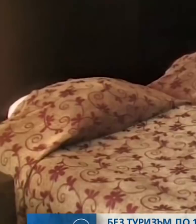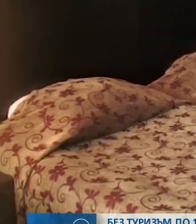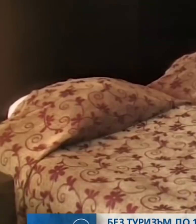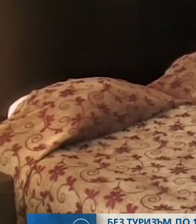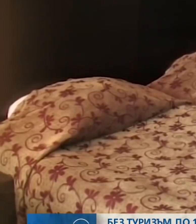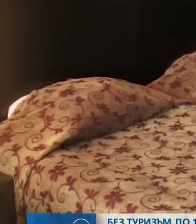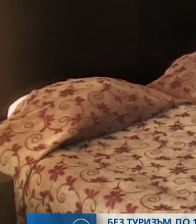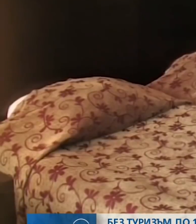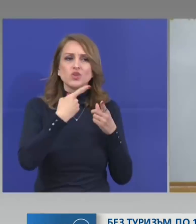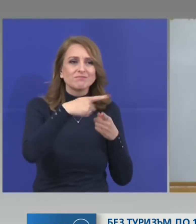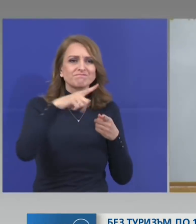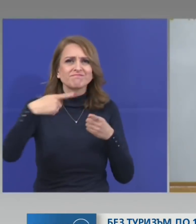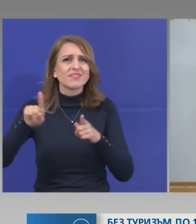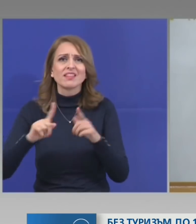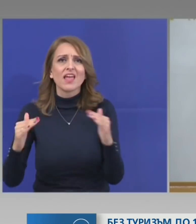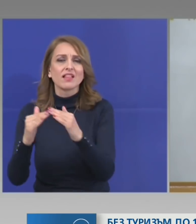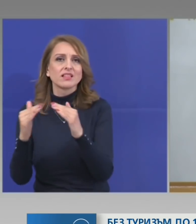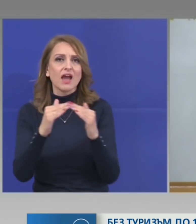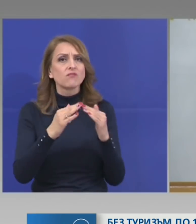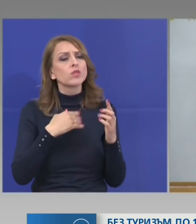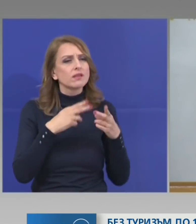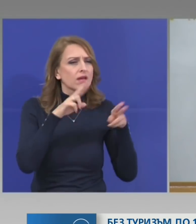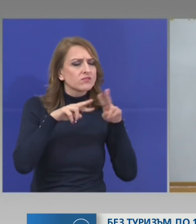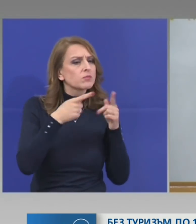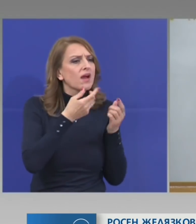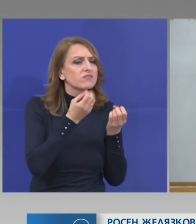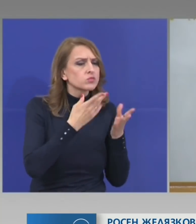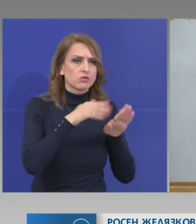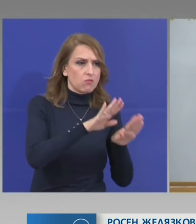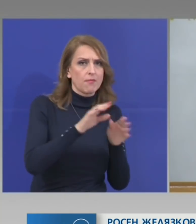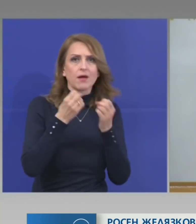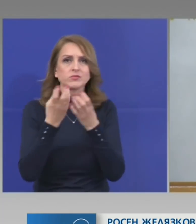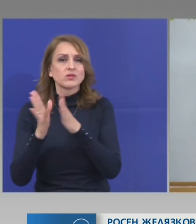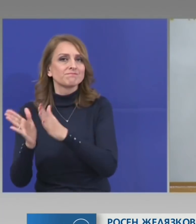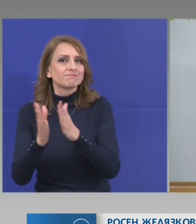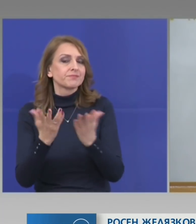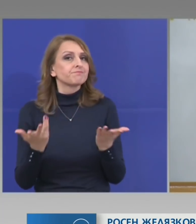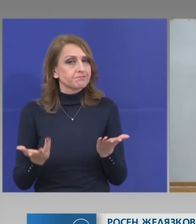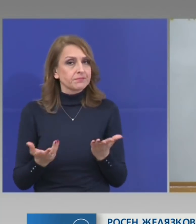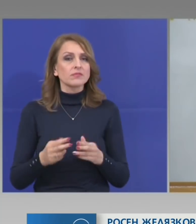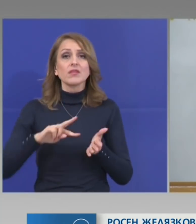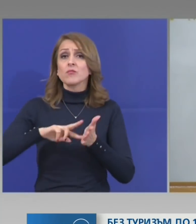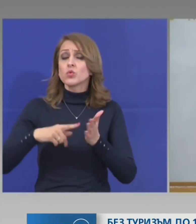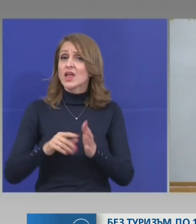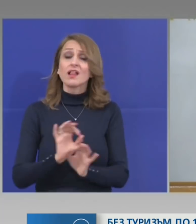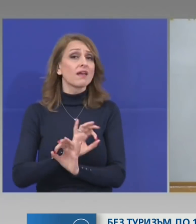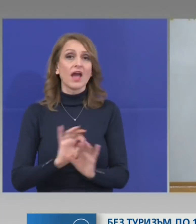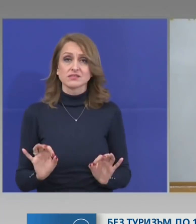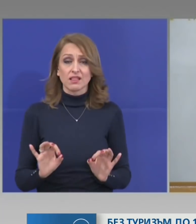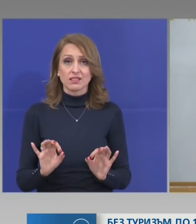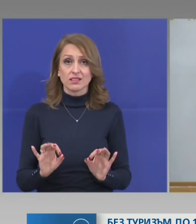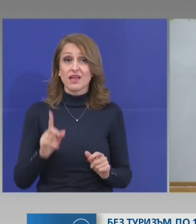окаже скъп разход за всички. Няма да остане случай, който да не бъде разгледан, но трябва да е ясно. всеки